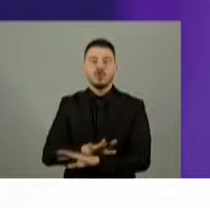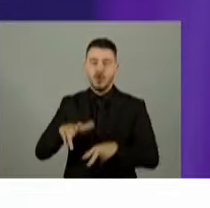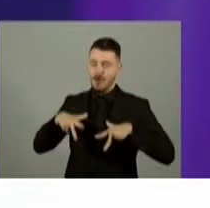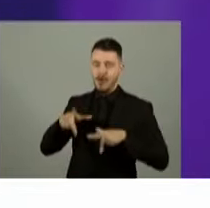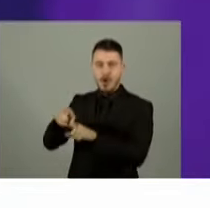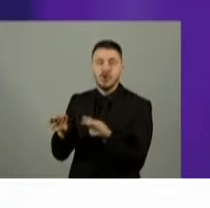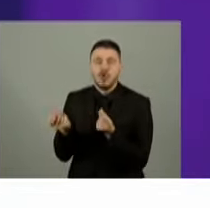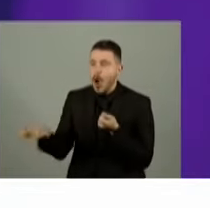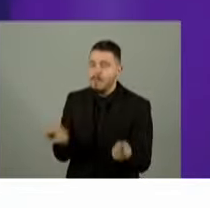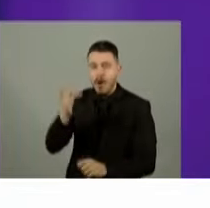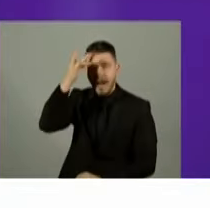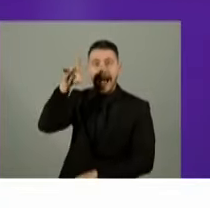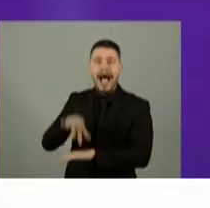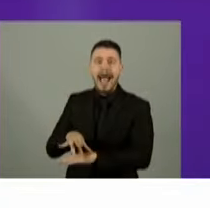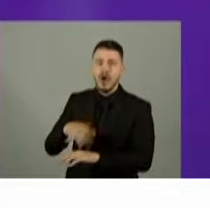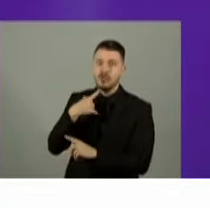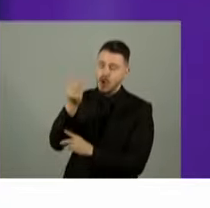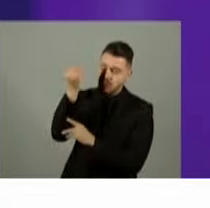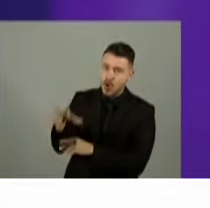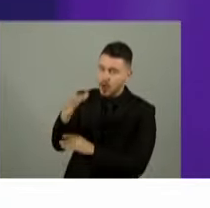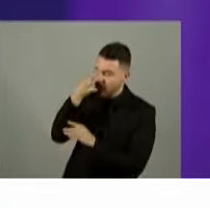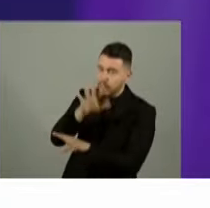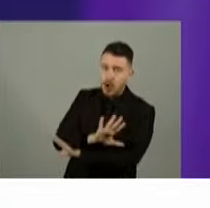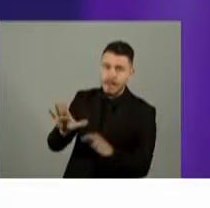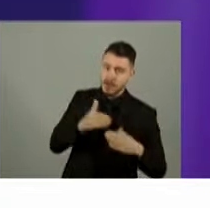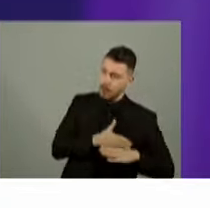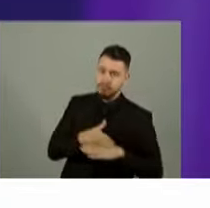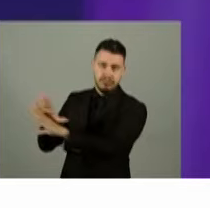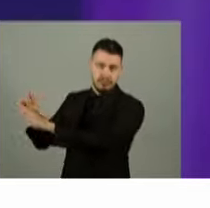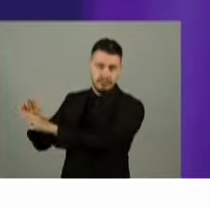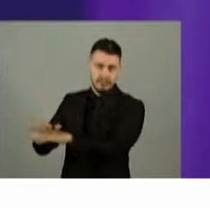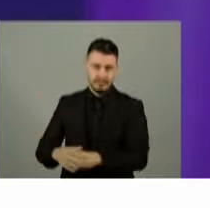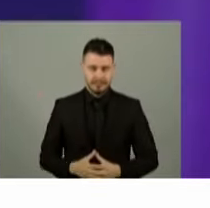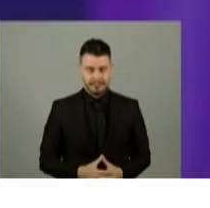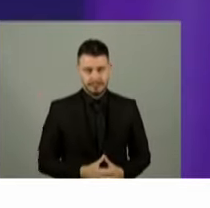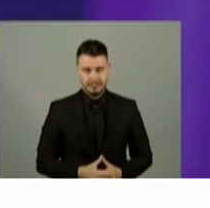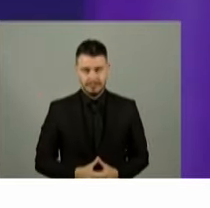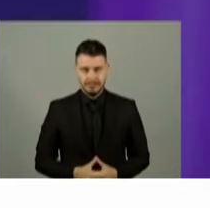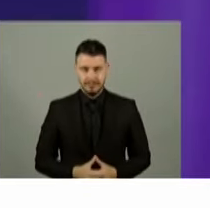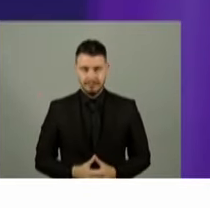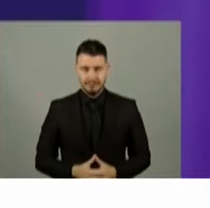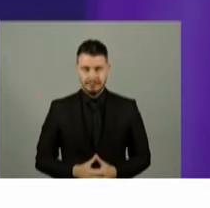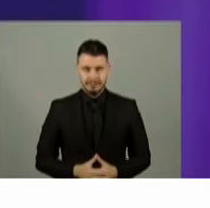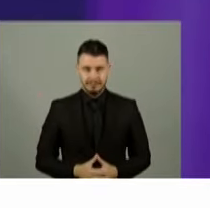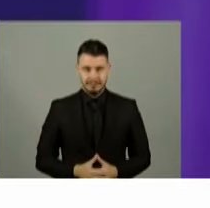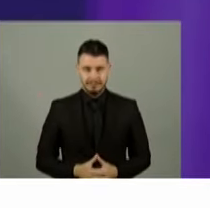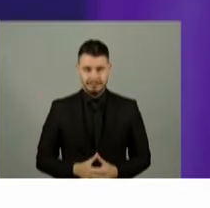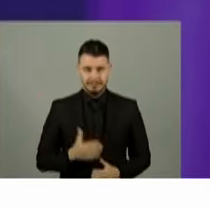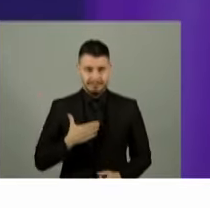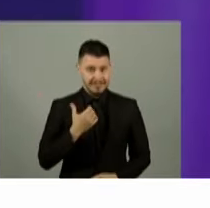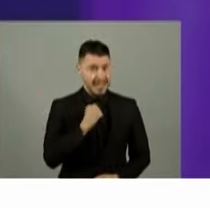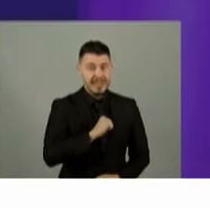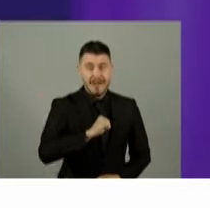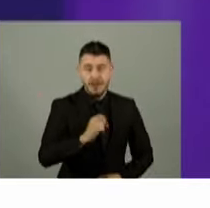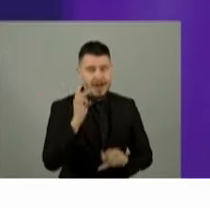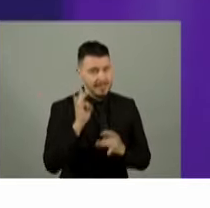και τη σύνδεση όταν κάναμε, που είπε ότι ο κύριος Τσίπρας σε ένα κακά οργανωμένο σχέδιο, γιατί εγώ είπα καλά οργανωμένο σχέδιο, έδωσε διέξοδο στον κύριο